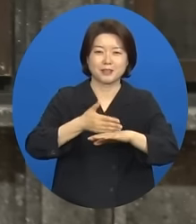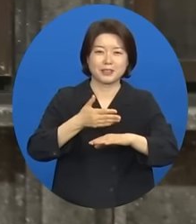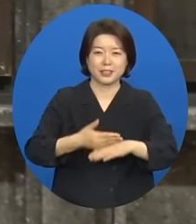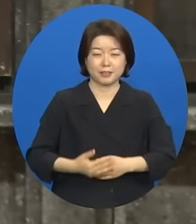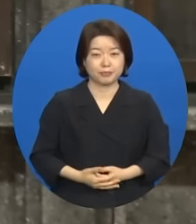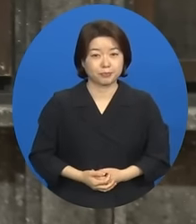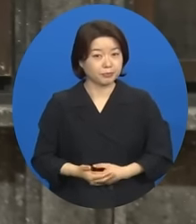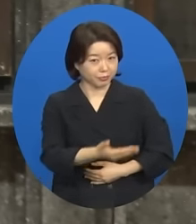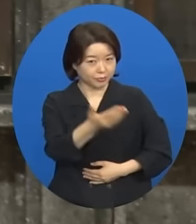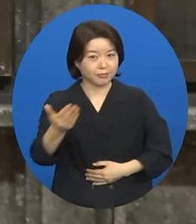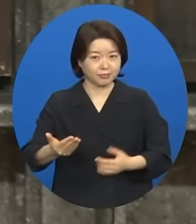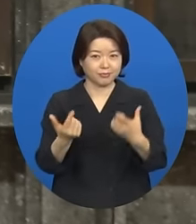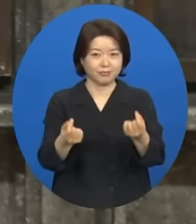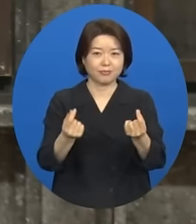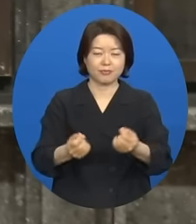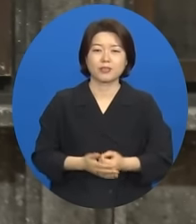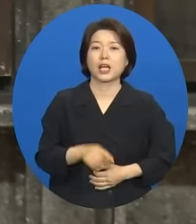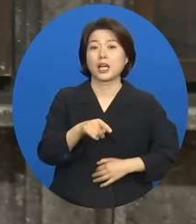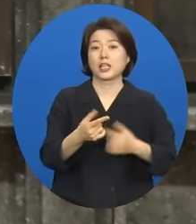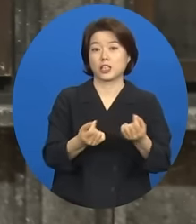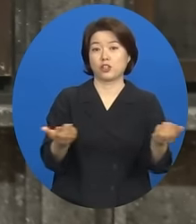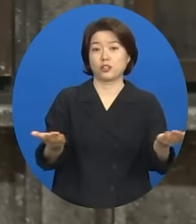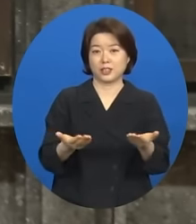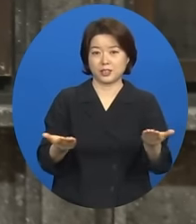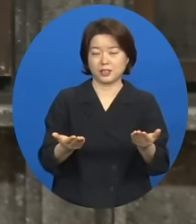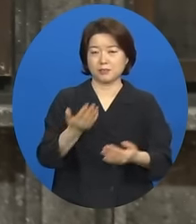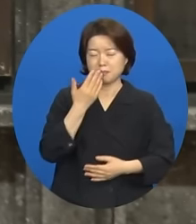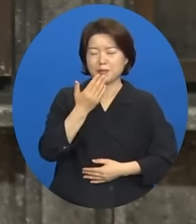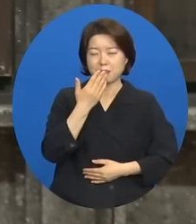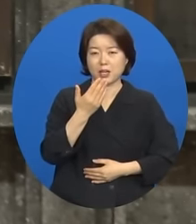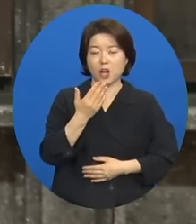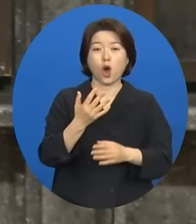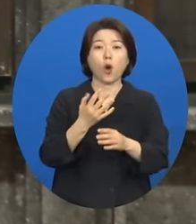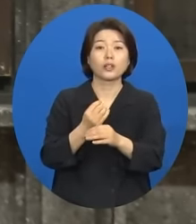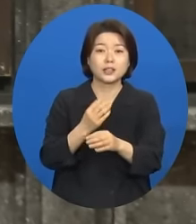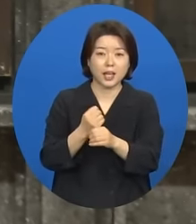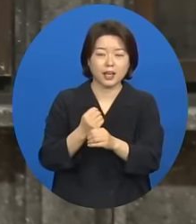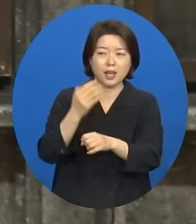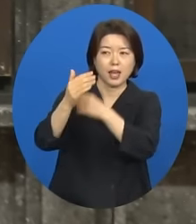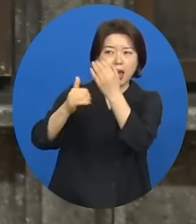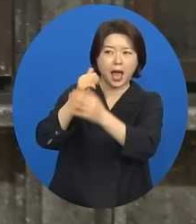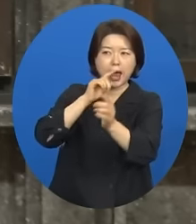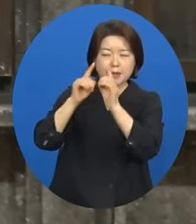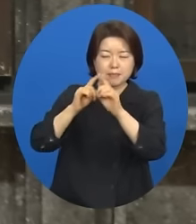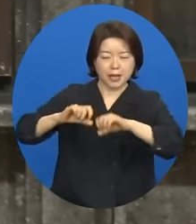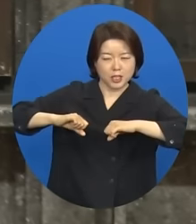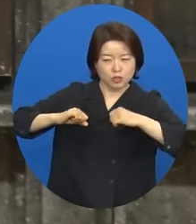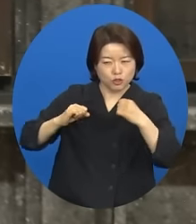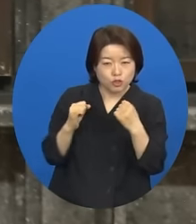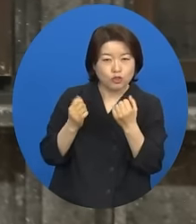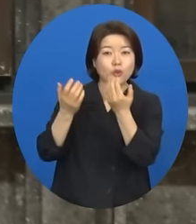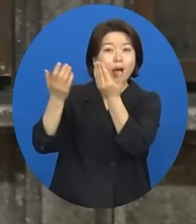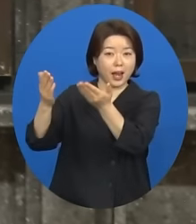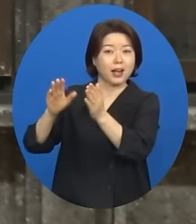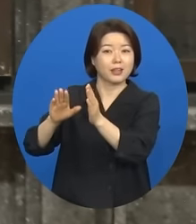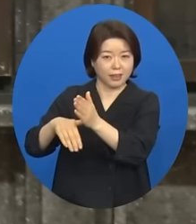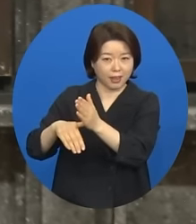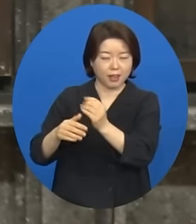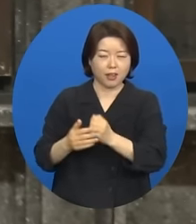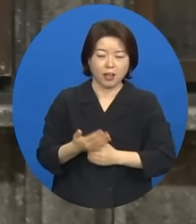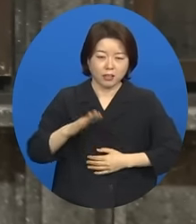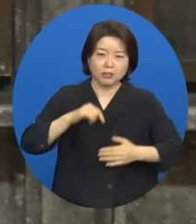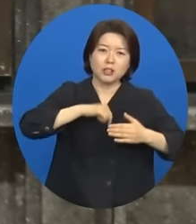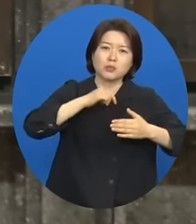바로 여러분들에게도 이런 일들이 있을 수 있어요. 언제요? 하나님 말씀에 순종했을 때